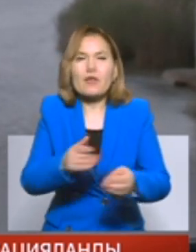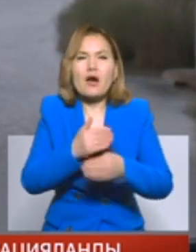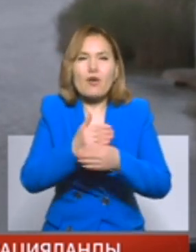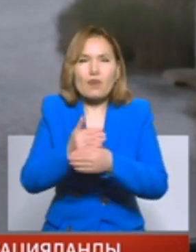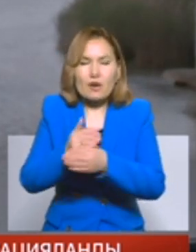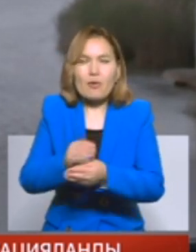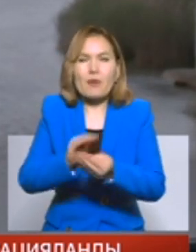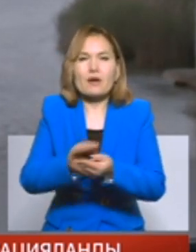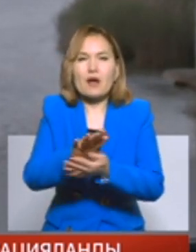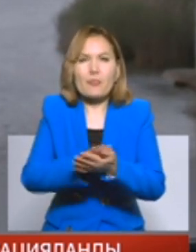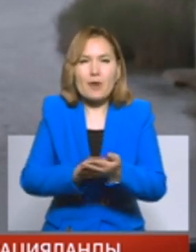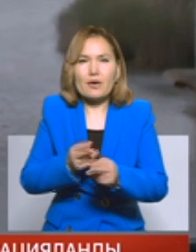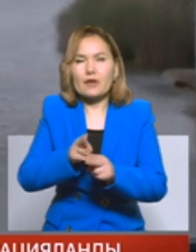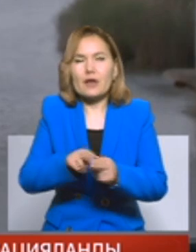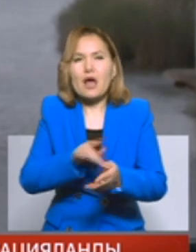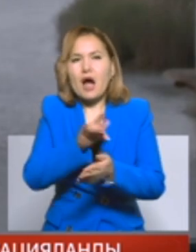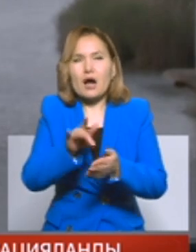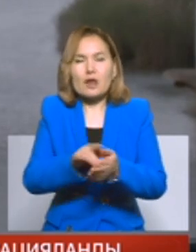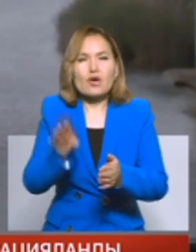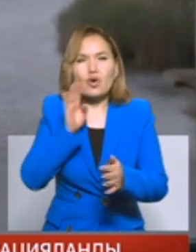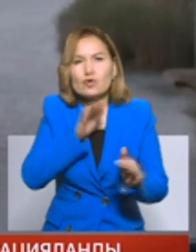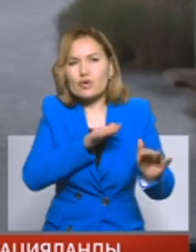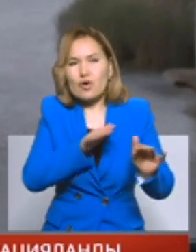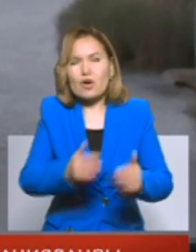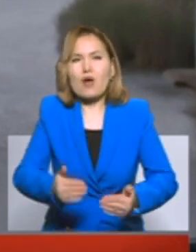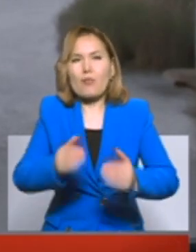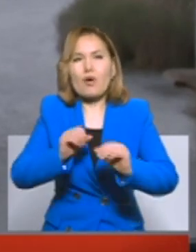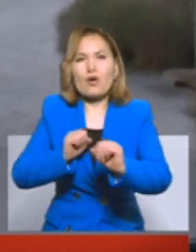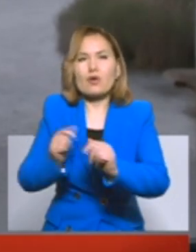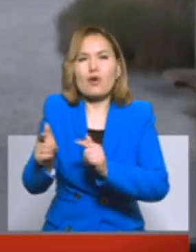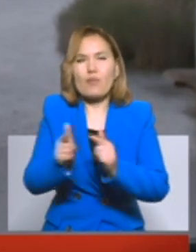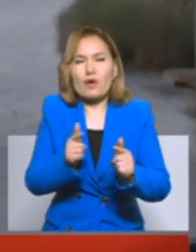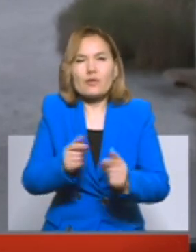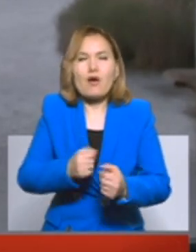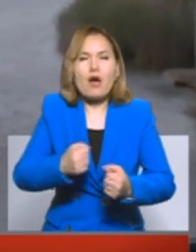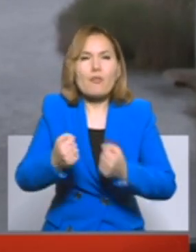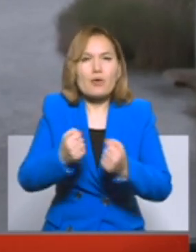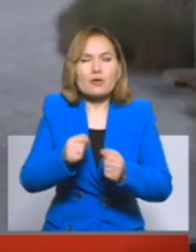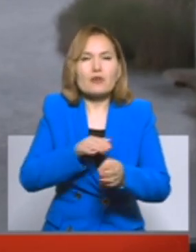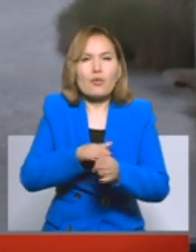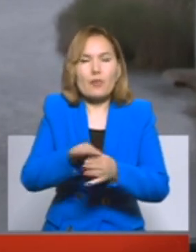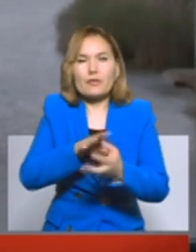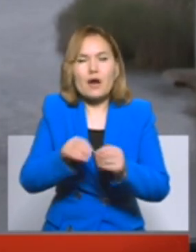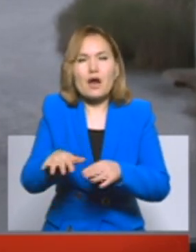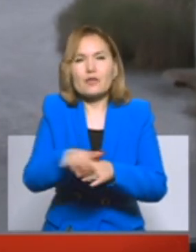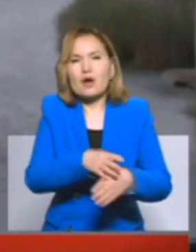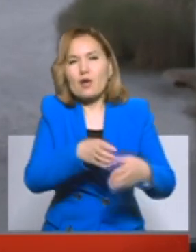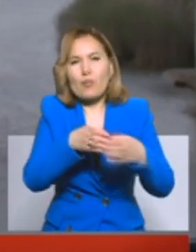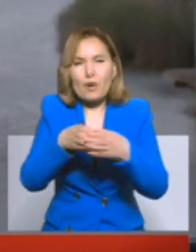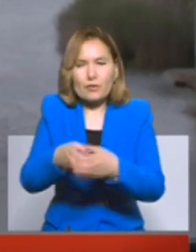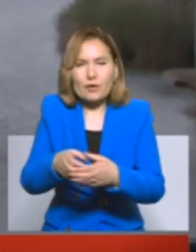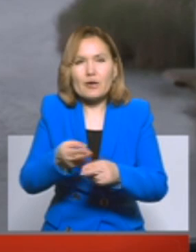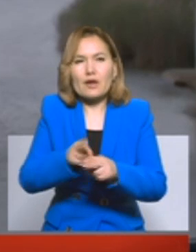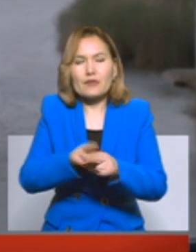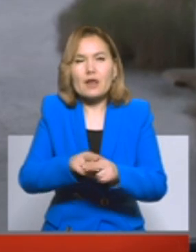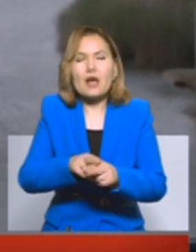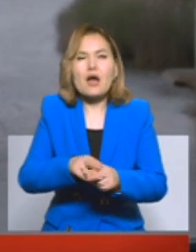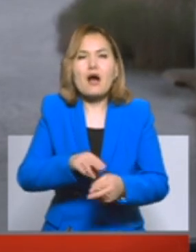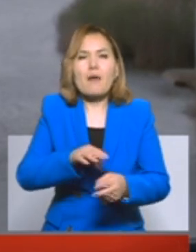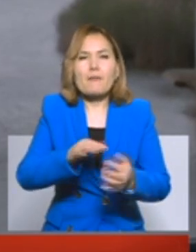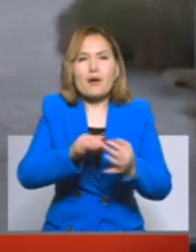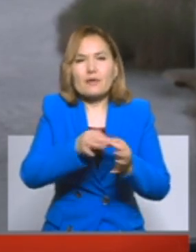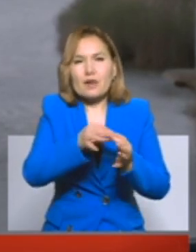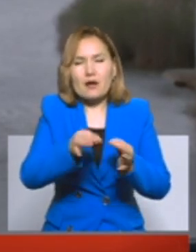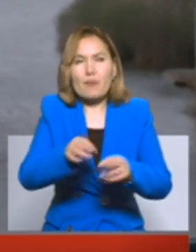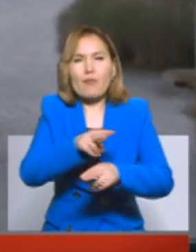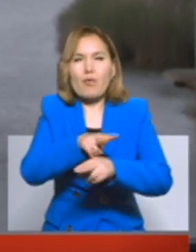істеп жатыр. Олар судың қалаға кіретін тұстарын бітеп бөгеттерді биіктетуде. Ал халықты эвакуацияланып бос қалған